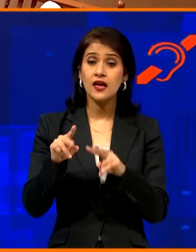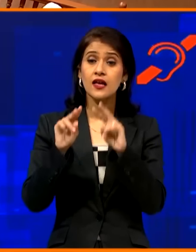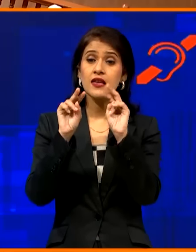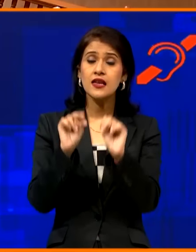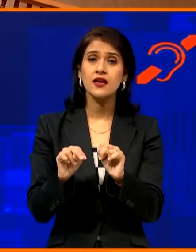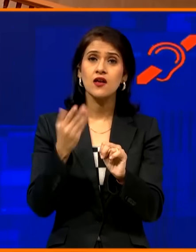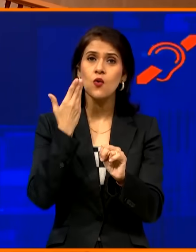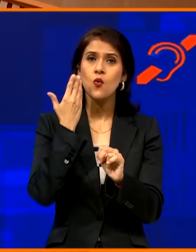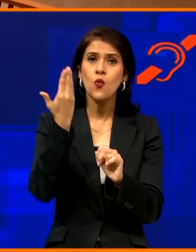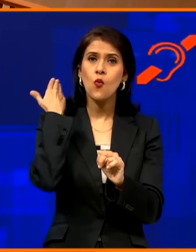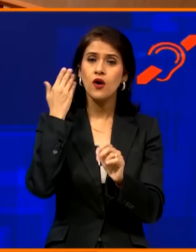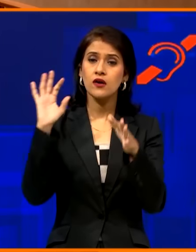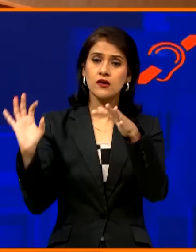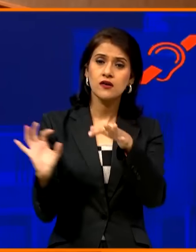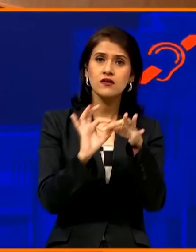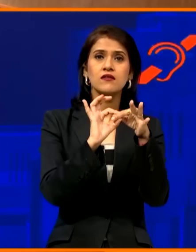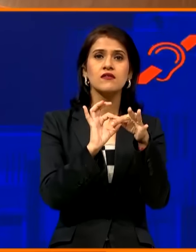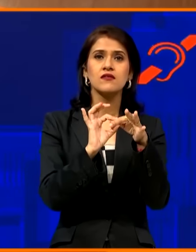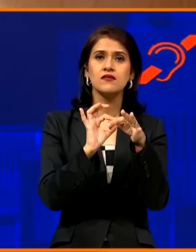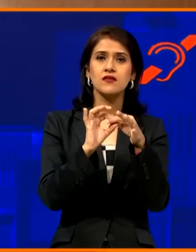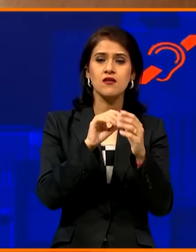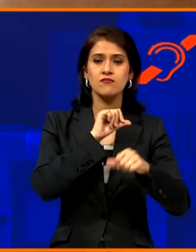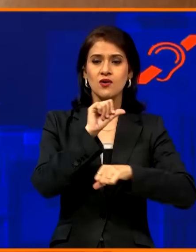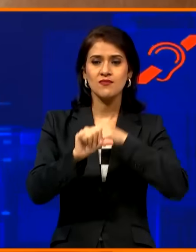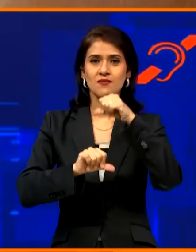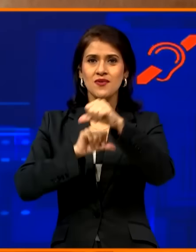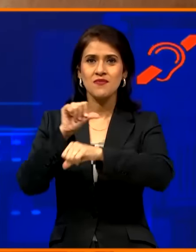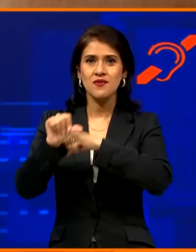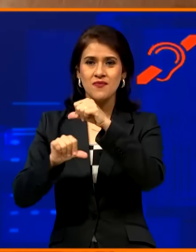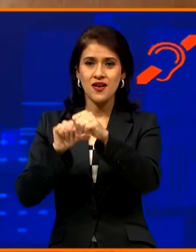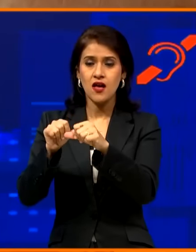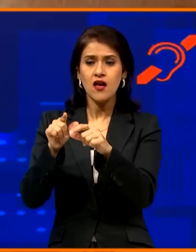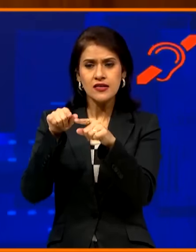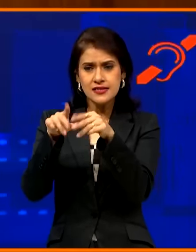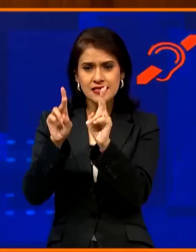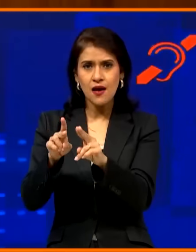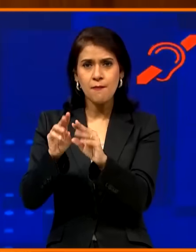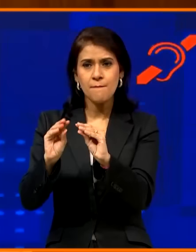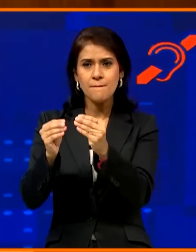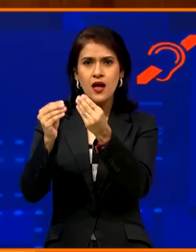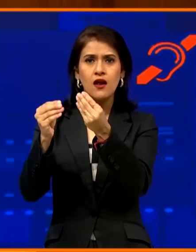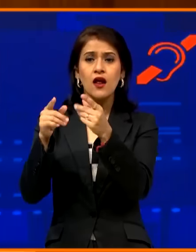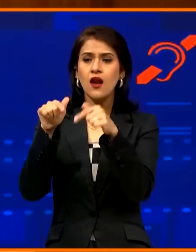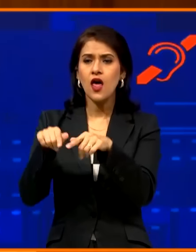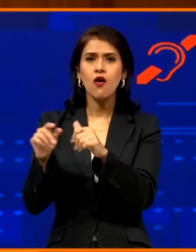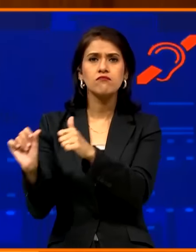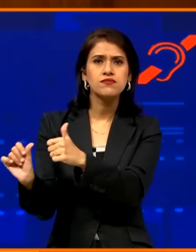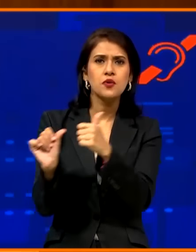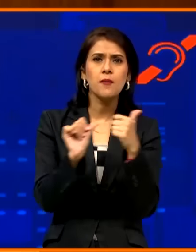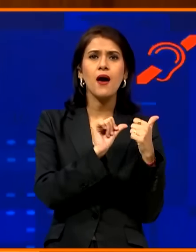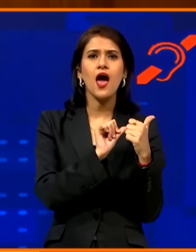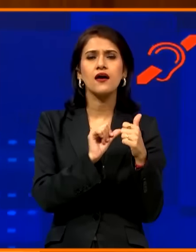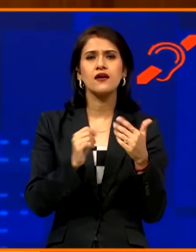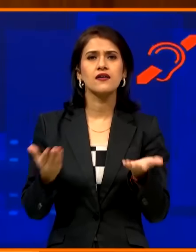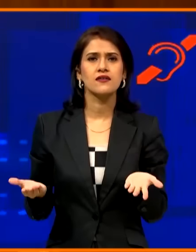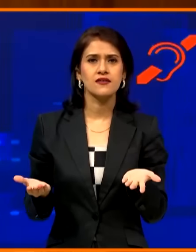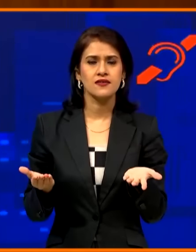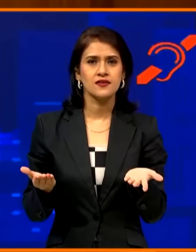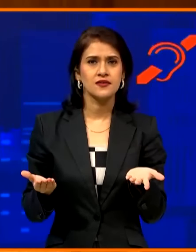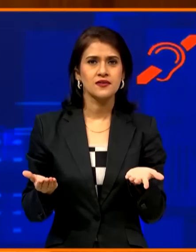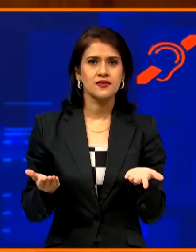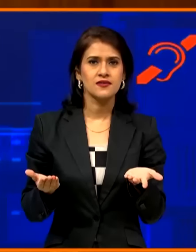थी जिस जरूरत के लिए यहां तक पहुंचे उसको बजाय बेटर करने के वापस पीछे की तरफ ले जा रहे हैं